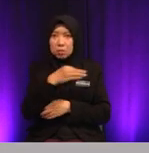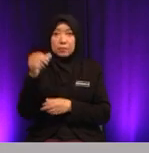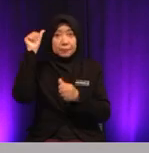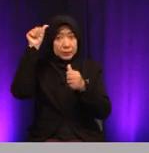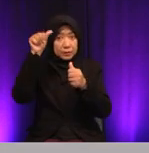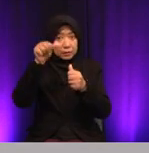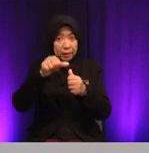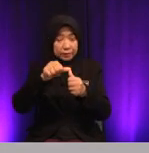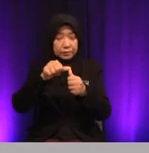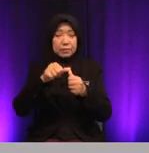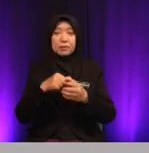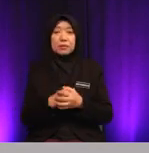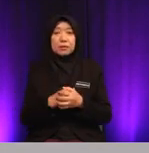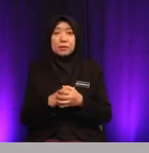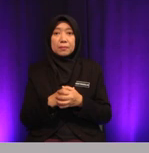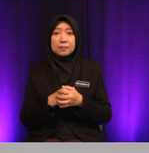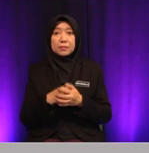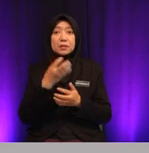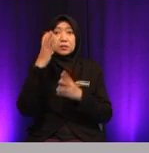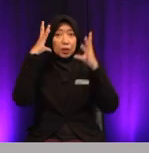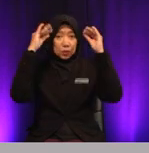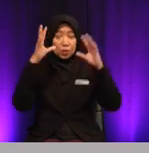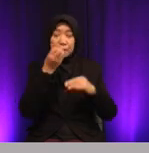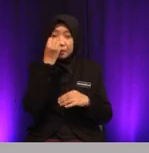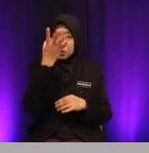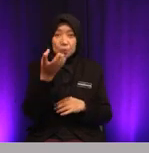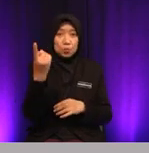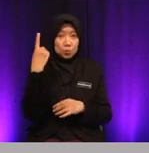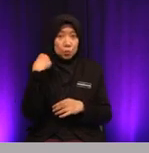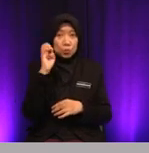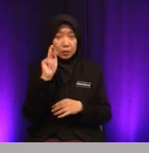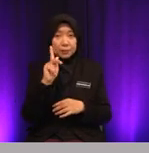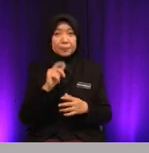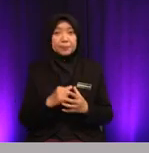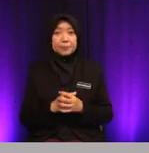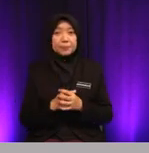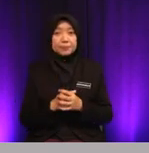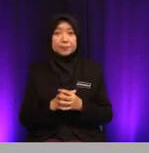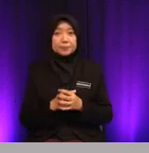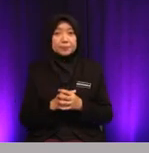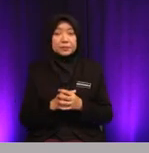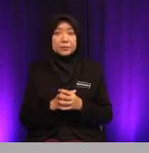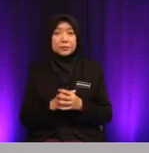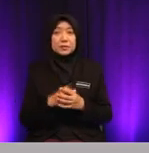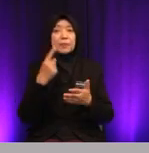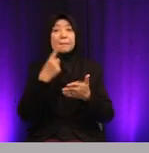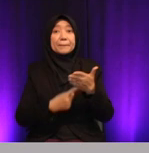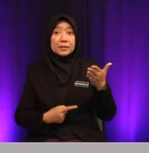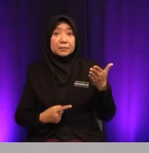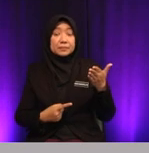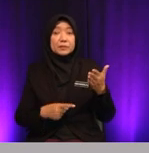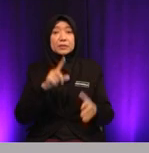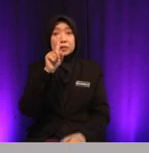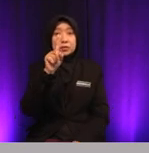kukenalkan saja dulu bukan terang lagi ya tak terang lagi oke yang pertama kita ya Apa ini Coba aku mau baca satu